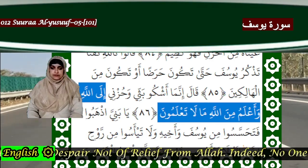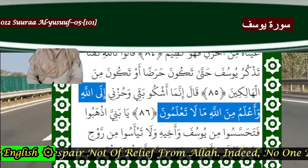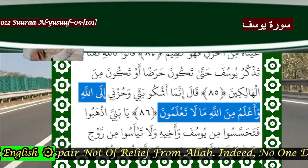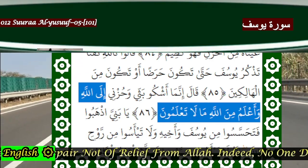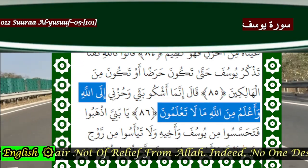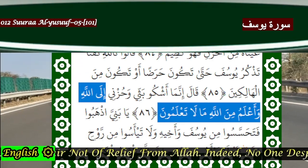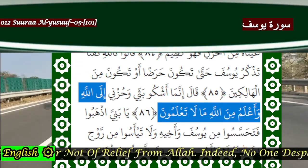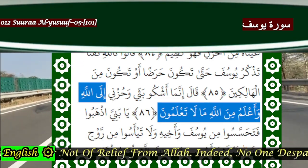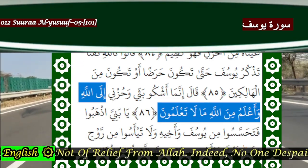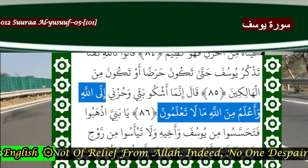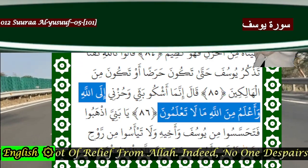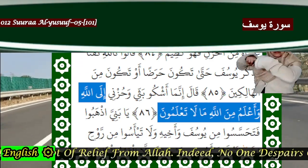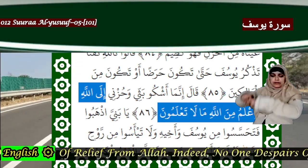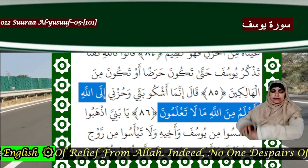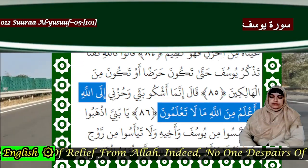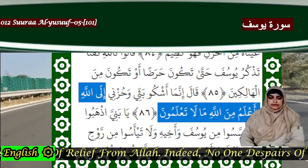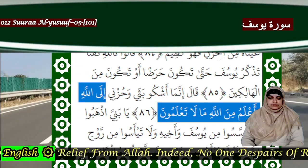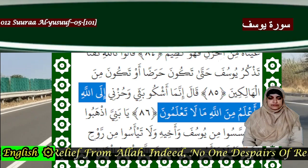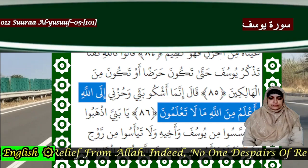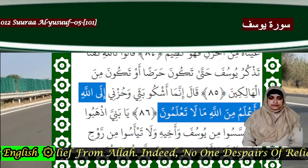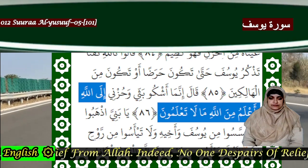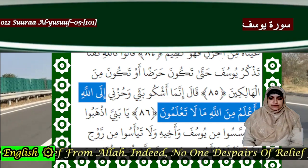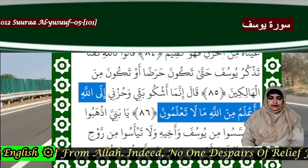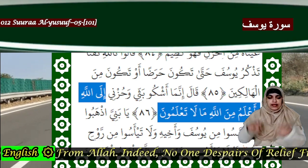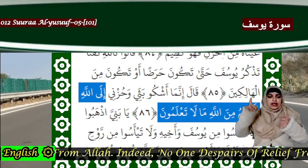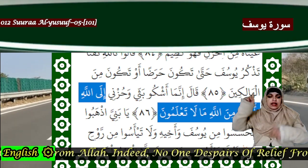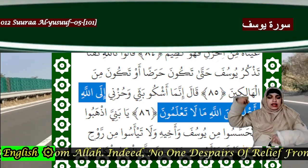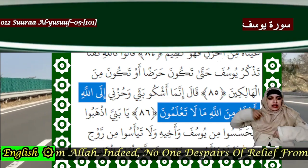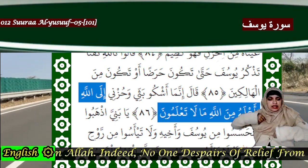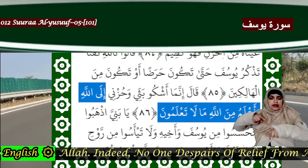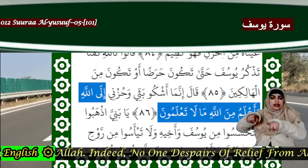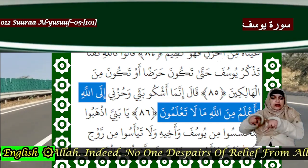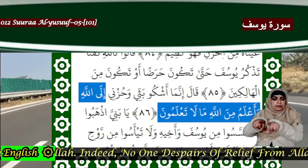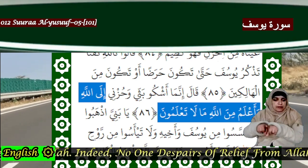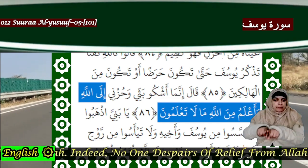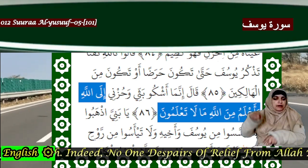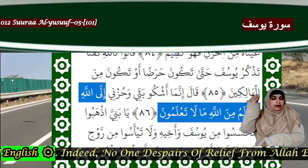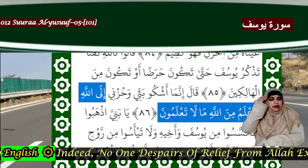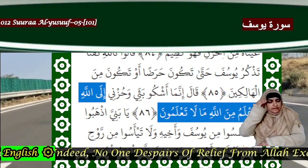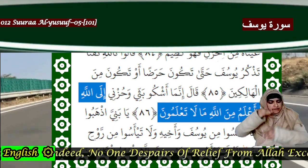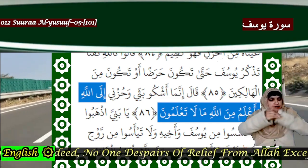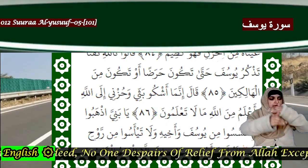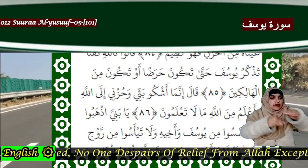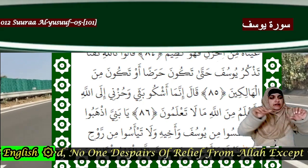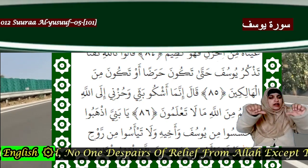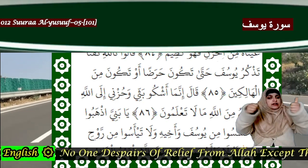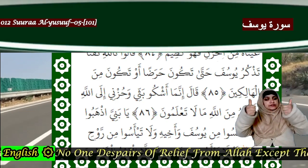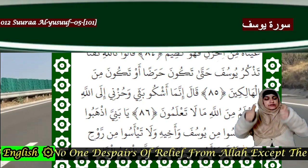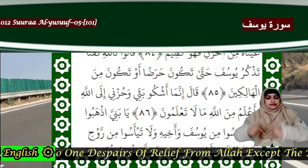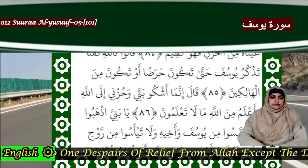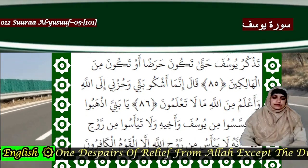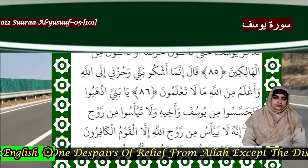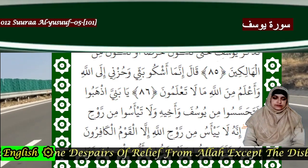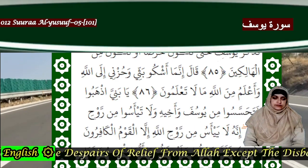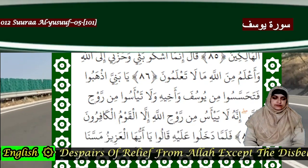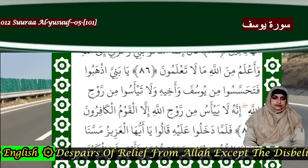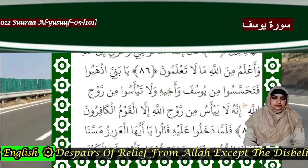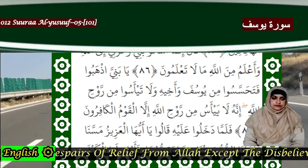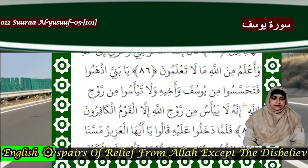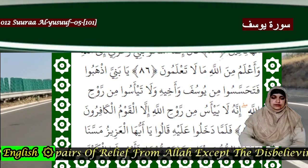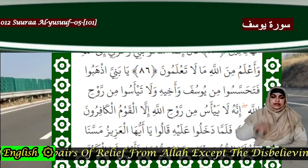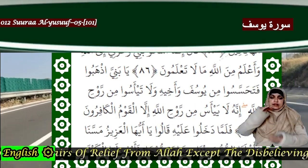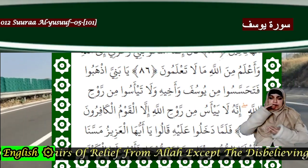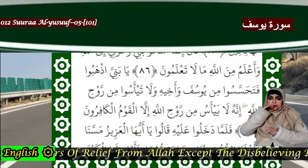من الله ما لا تعلمون رب الرحيم كجل وان سنين كجل لسنتا رب الرحيم بخوان سنين بين